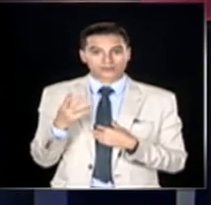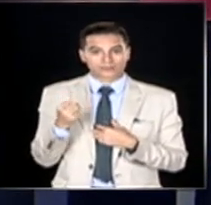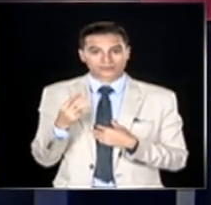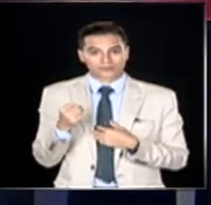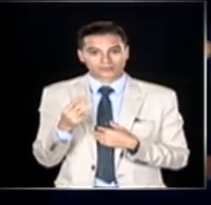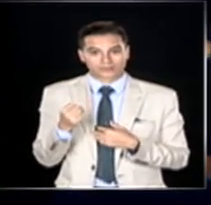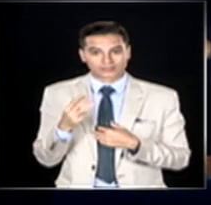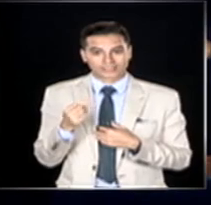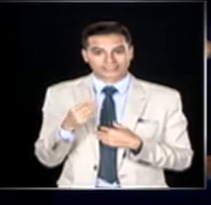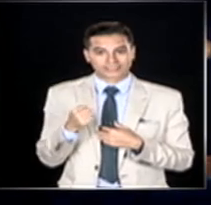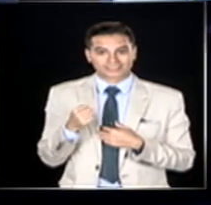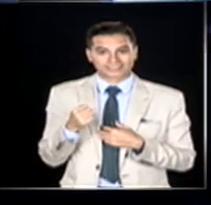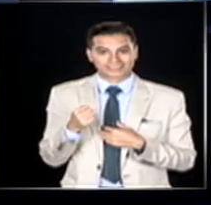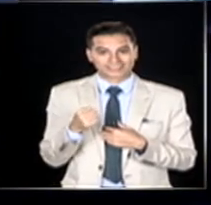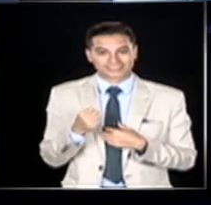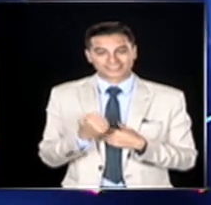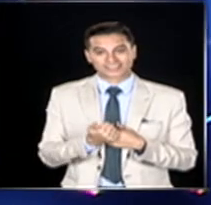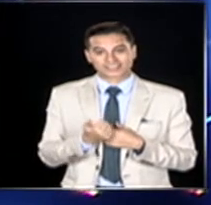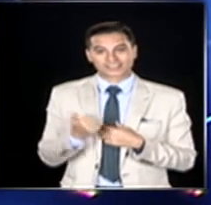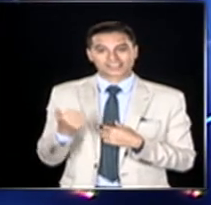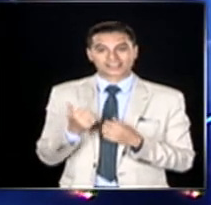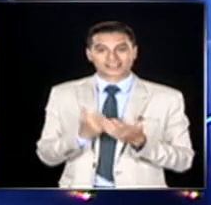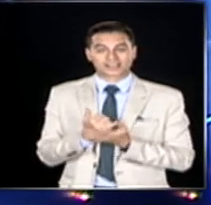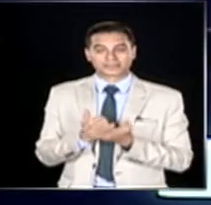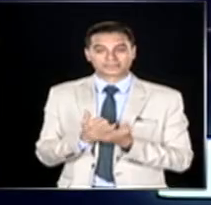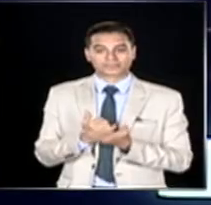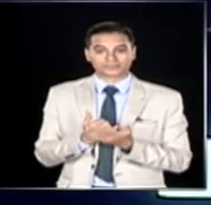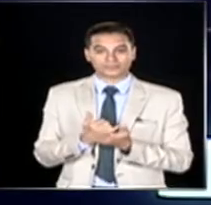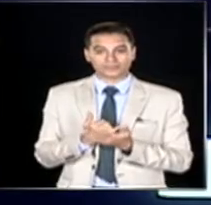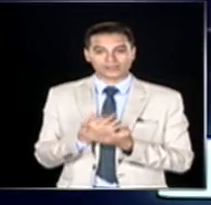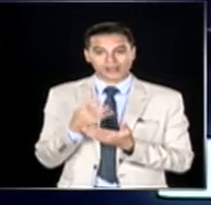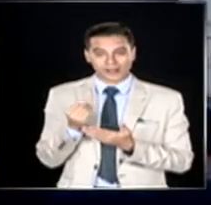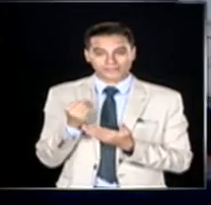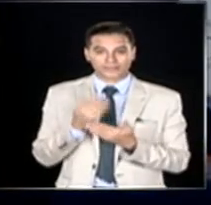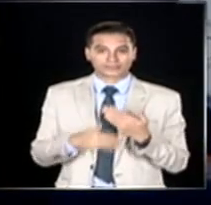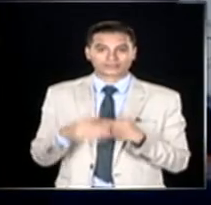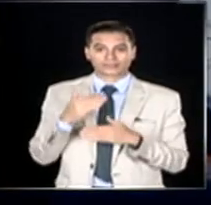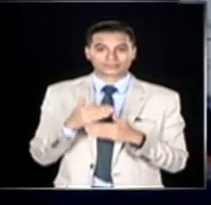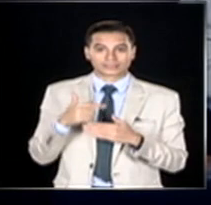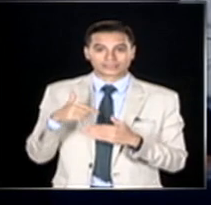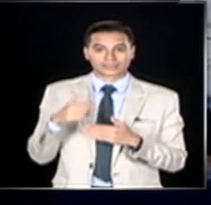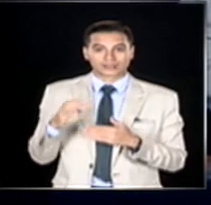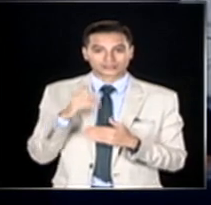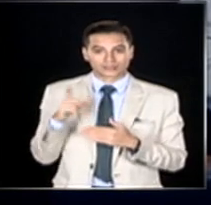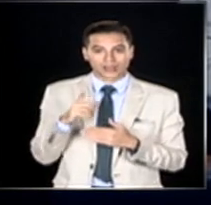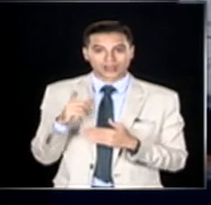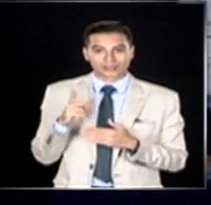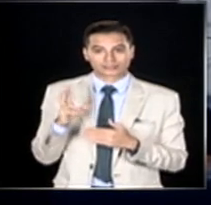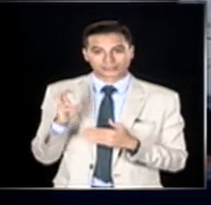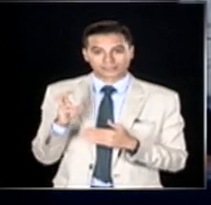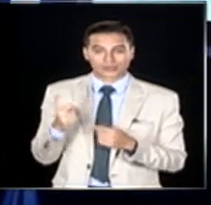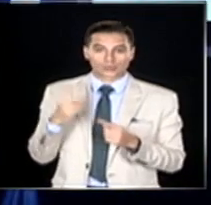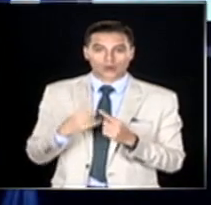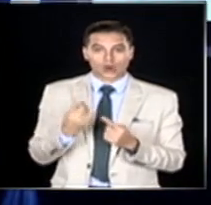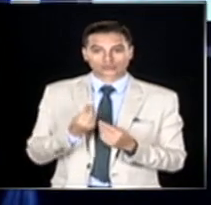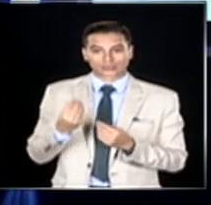130. 130. طيب جمال عبد الناصر كنتوا كام؟ 40. 6 إجابات صح؟ 30 نقطة. و10 نقط